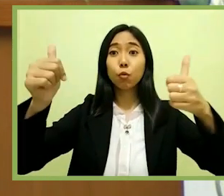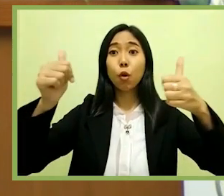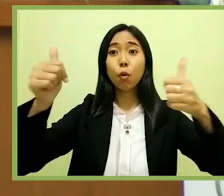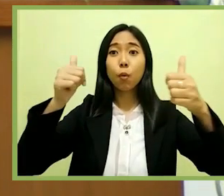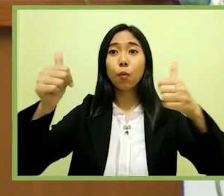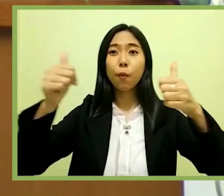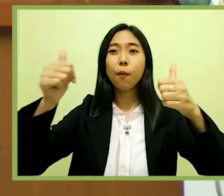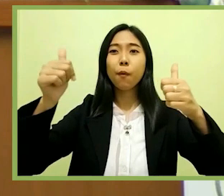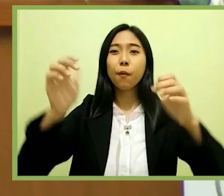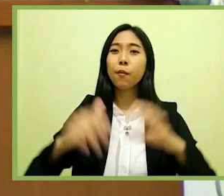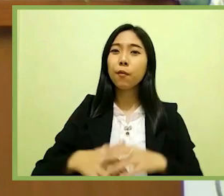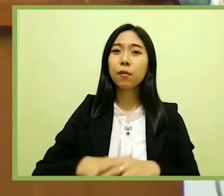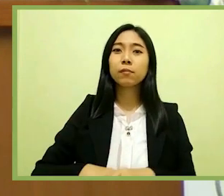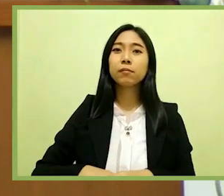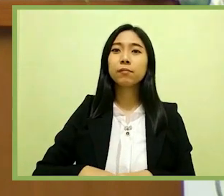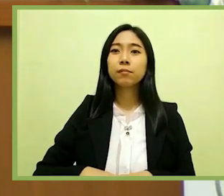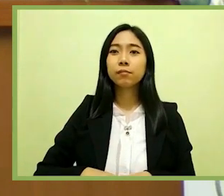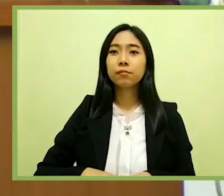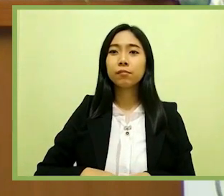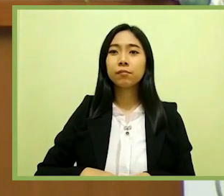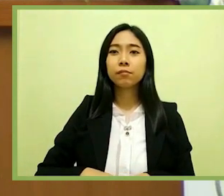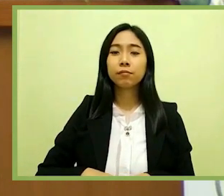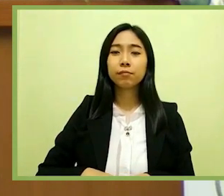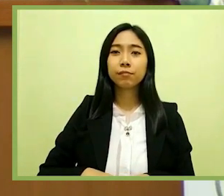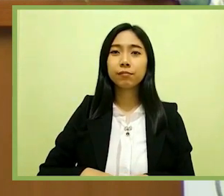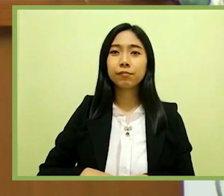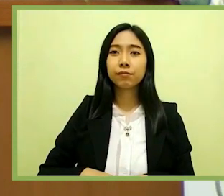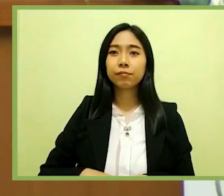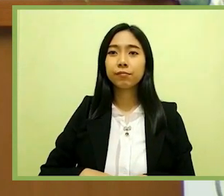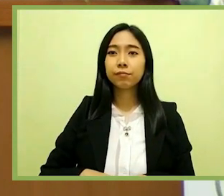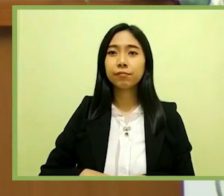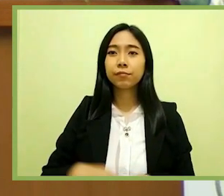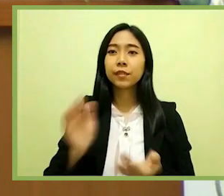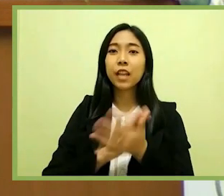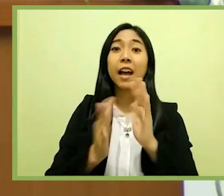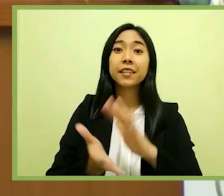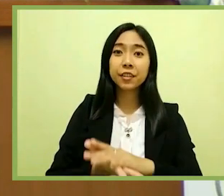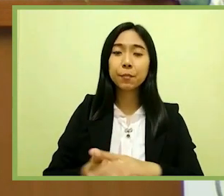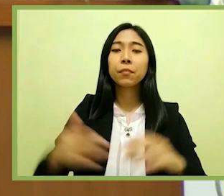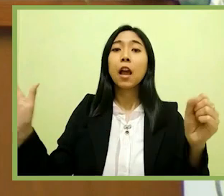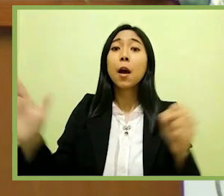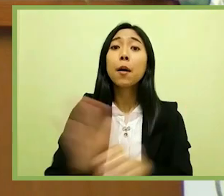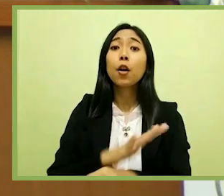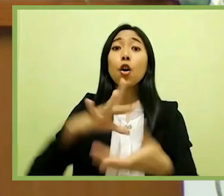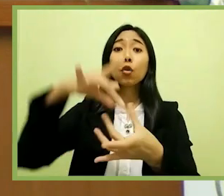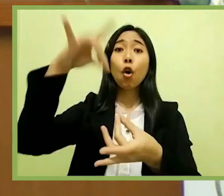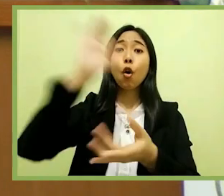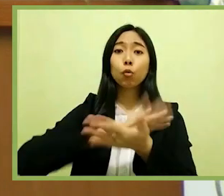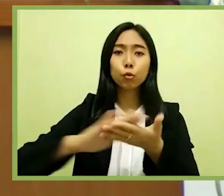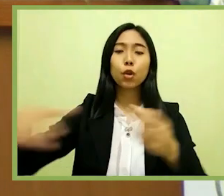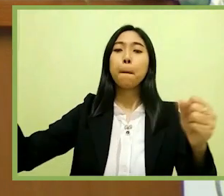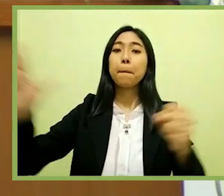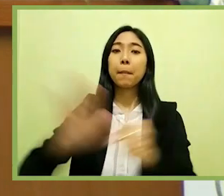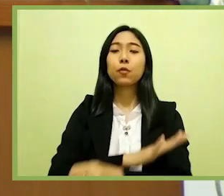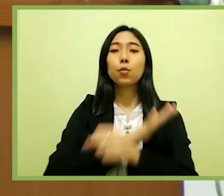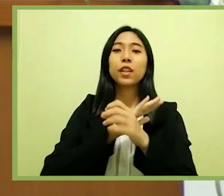Leshon HaKodesh atau bahasa kudus, maka kepenuhan Roh Kudus bagi para